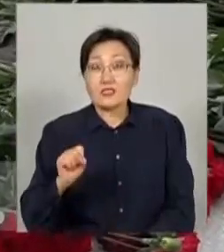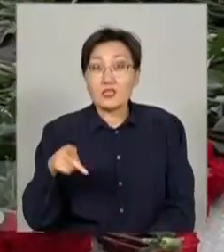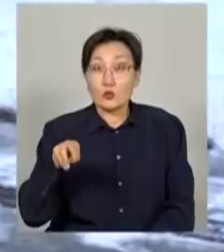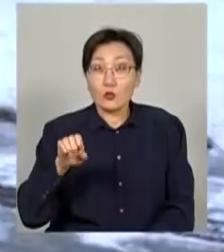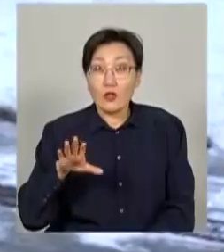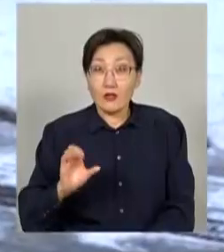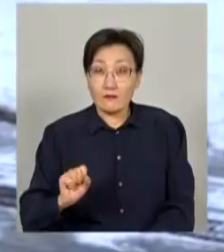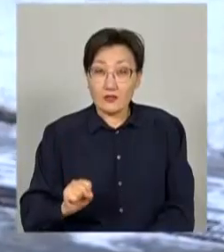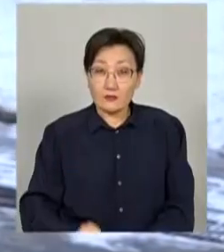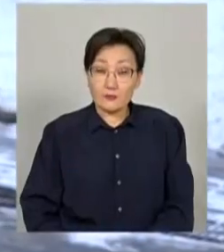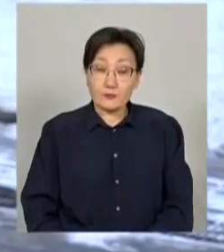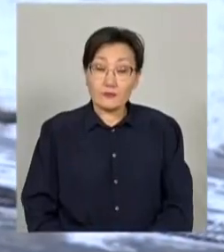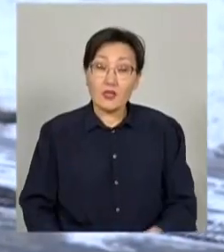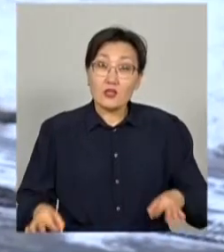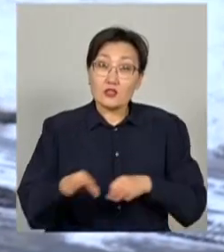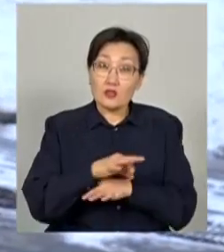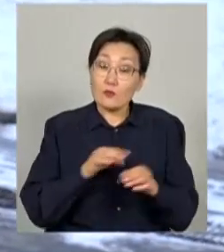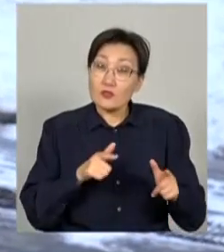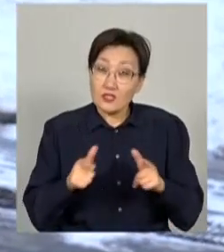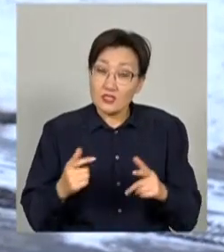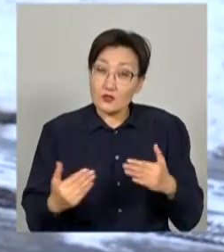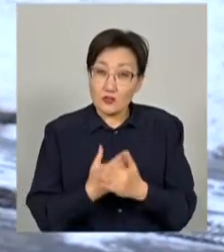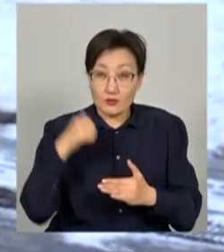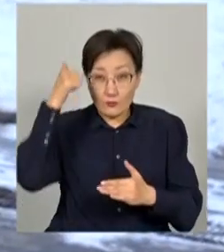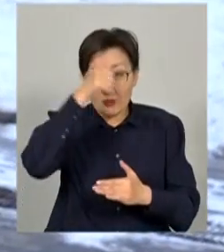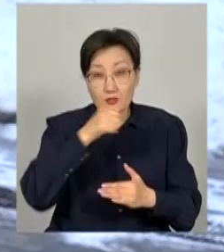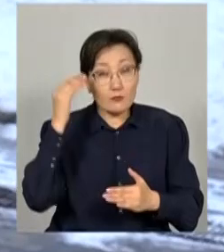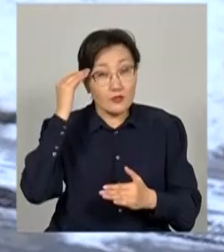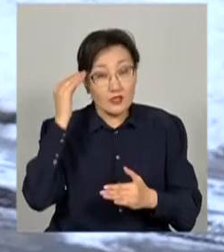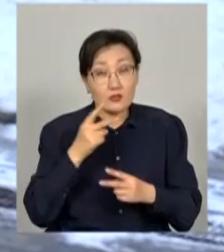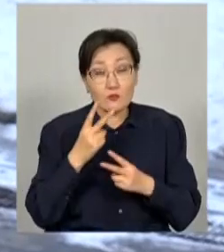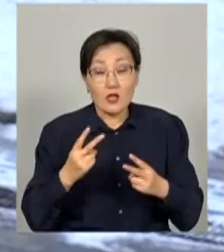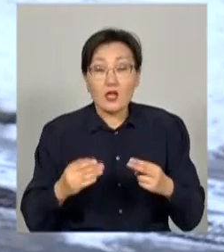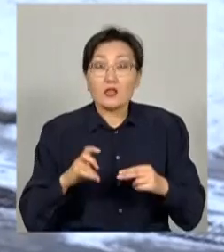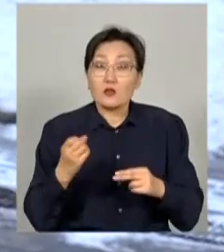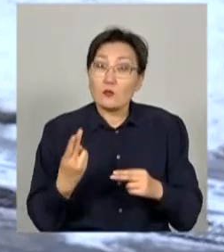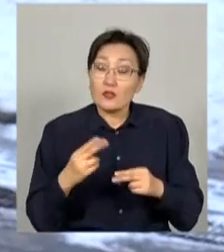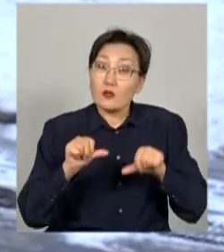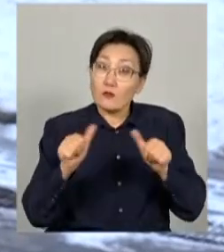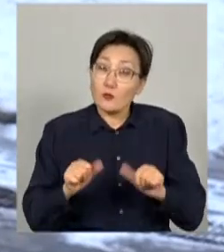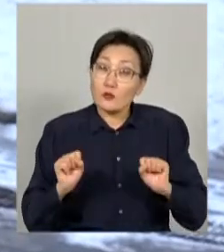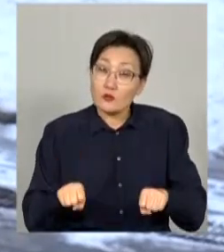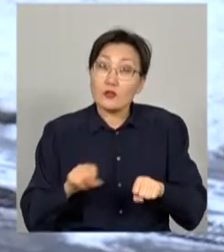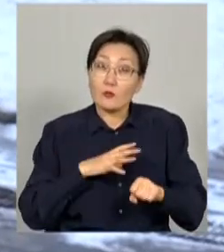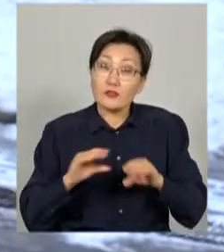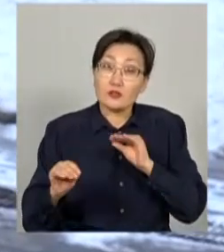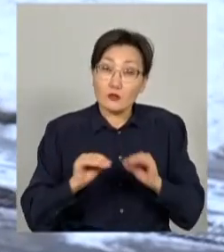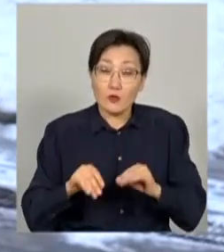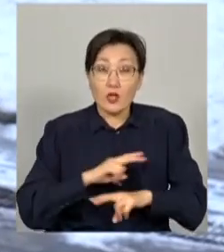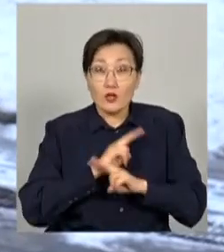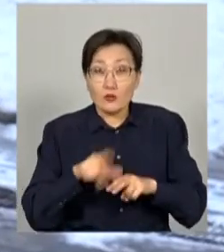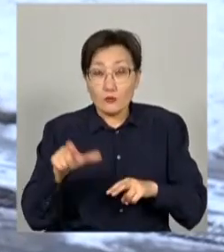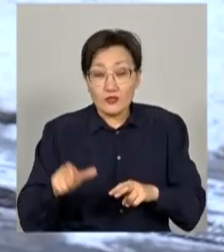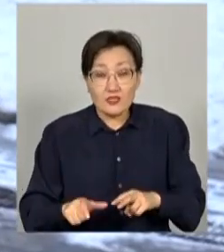Сағидуллаева. На самом деле, жоба жасауға келгенде жаңашылдық көзқараспен қарадық. Ұлттық нақышта жасауға да болар еді, бірақ қаза болғандарды ұлтқа